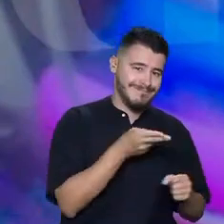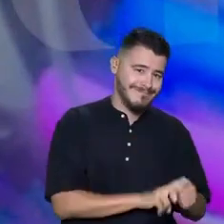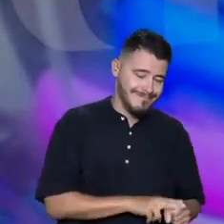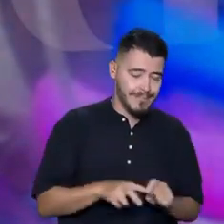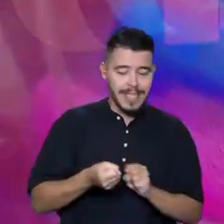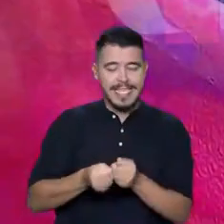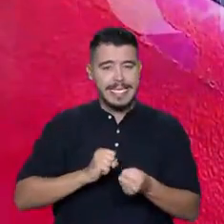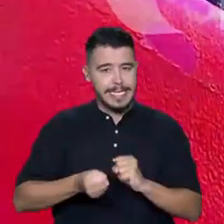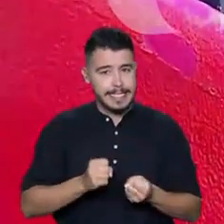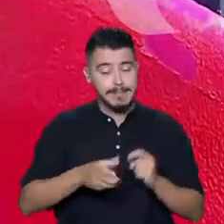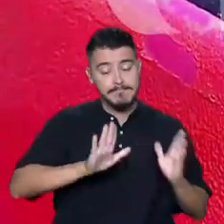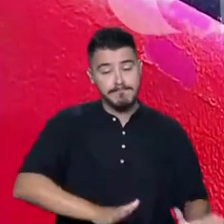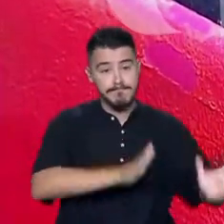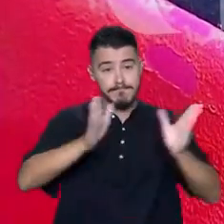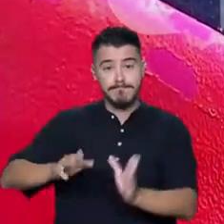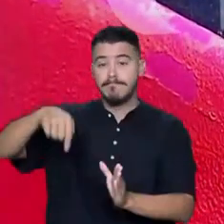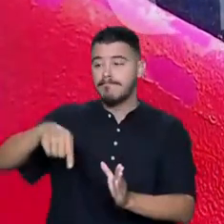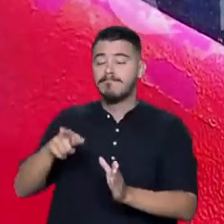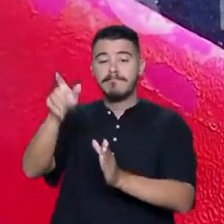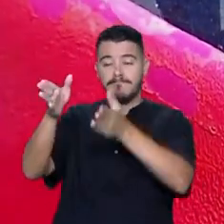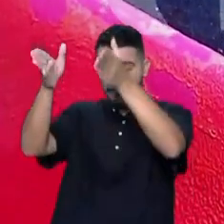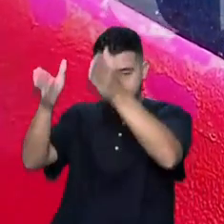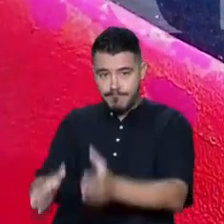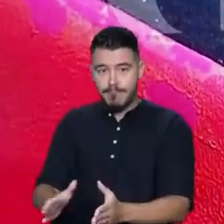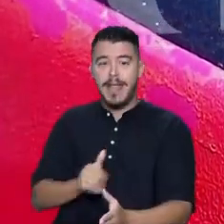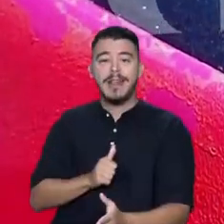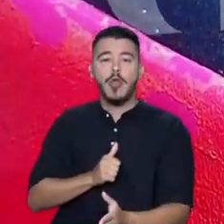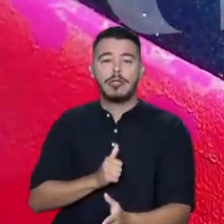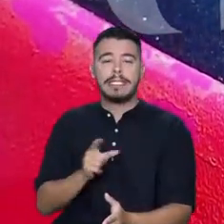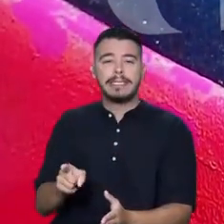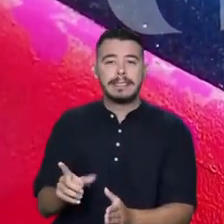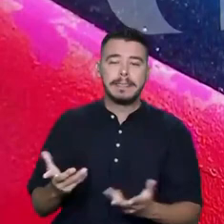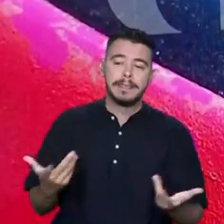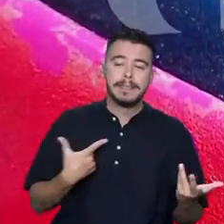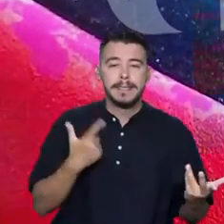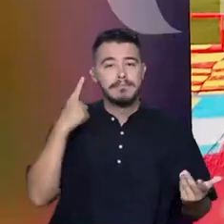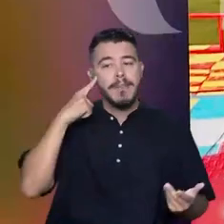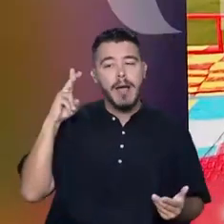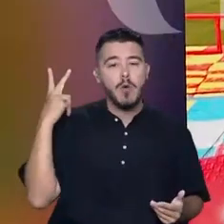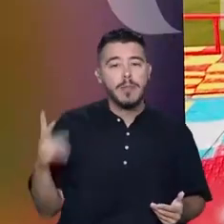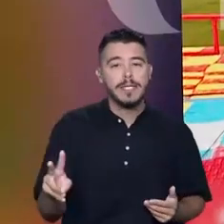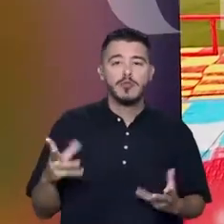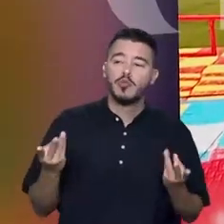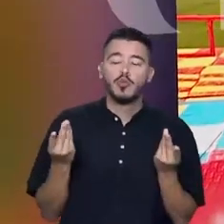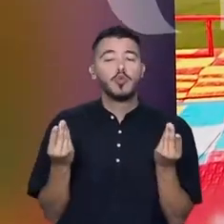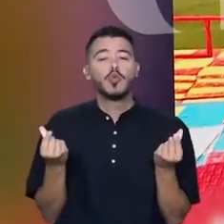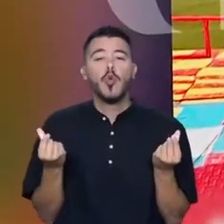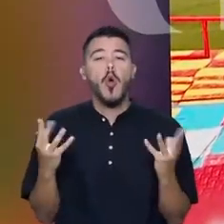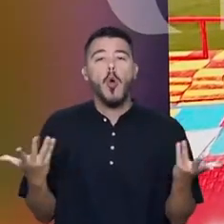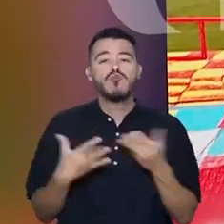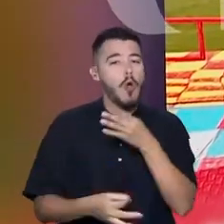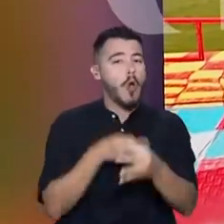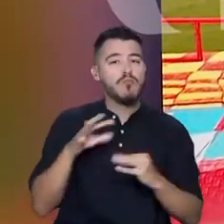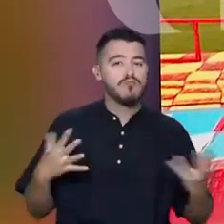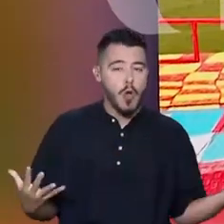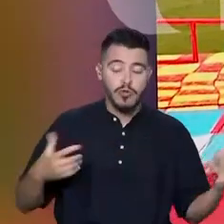λοιπόν την πλευρά του ιδιοκτήτη τώρα. Και θα την δούμε από την οπτική του συνηγόρου του, του ανθρώπου, του νομικού που τον υπερασπίζεται,